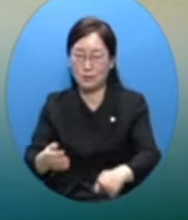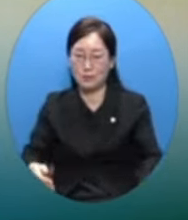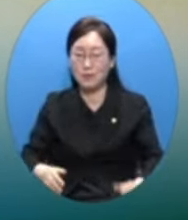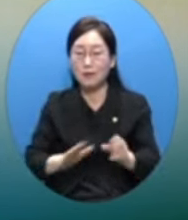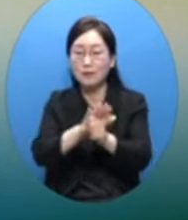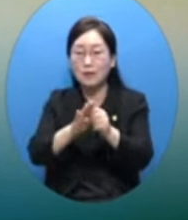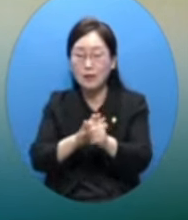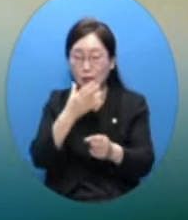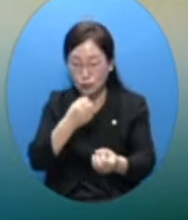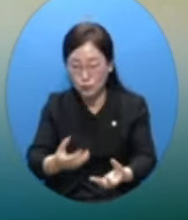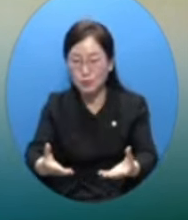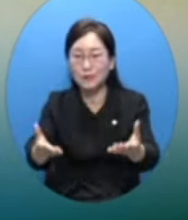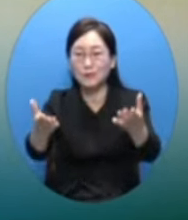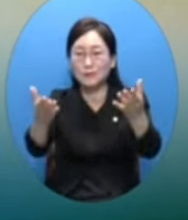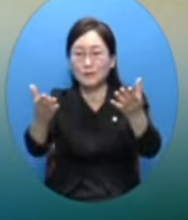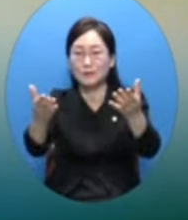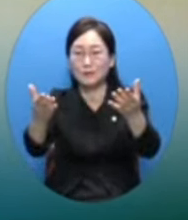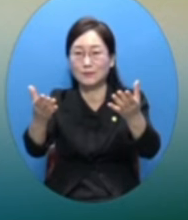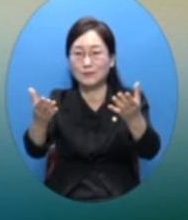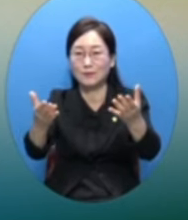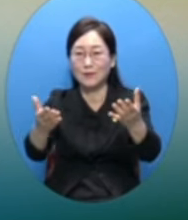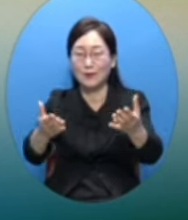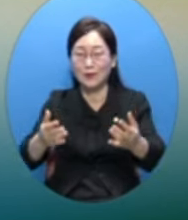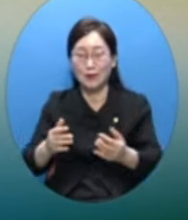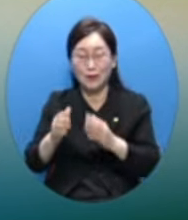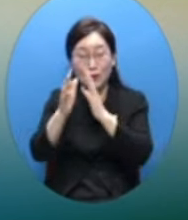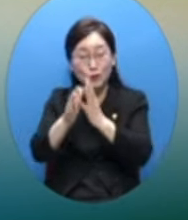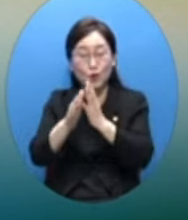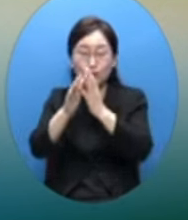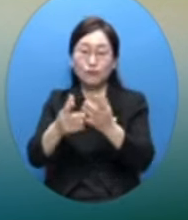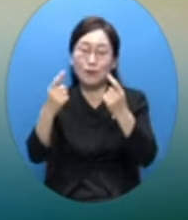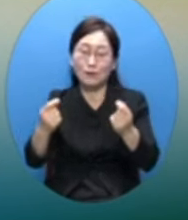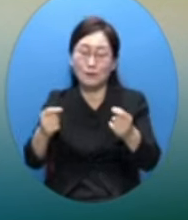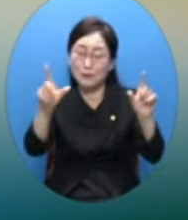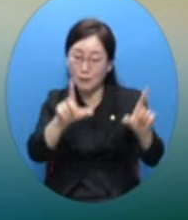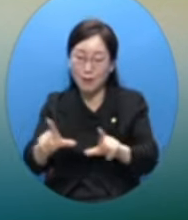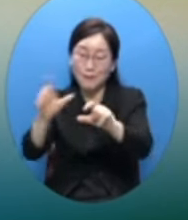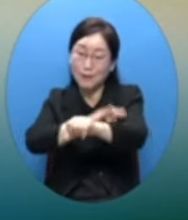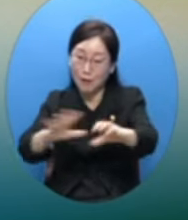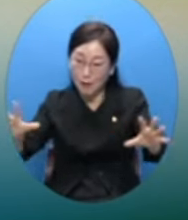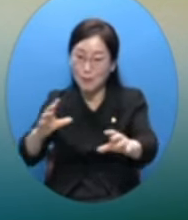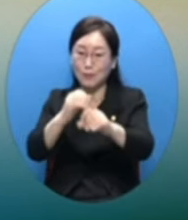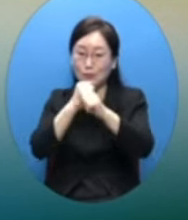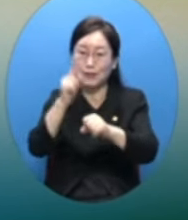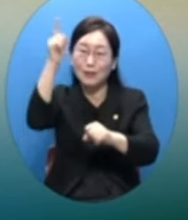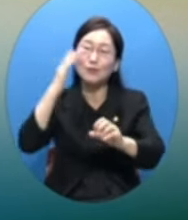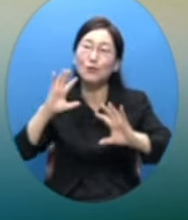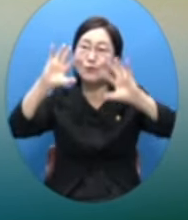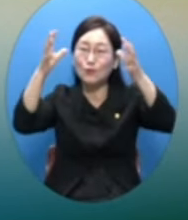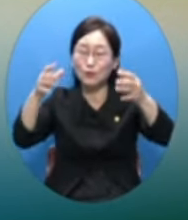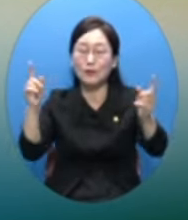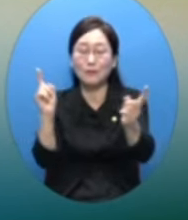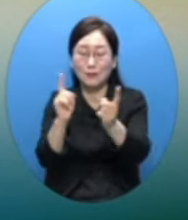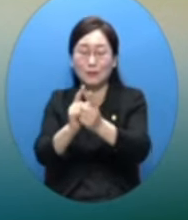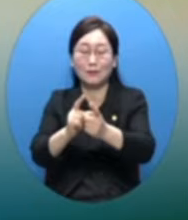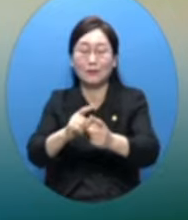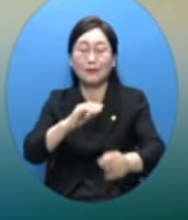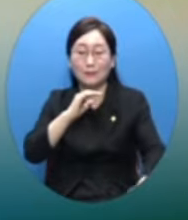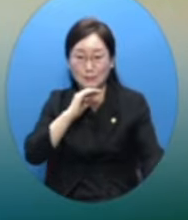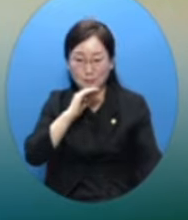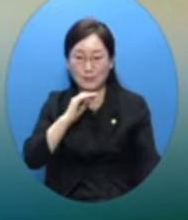사랑하고 축복하며 소풍과 같은 삶을 잘 마무리하여 천국에서 뵙기를 기대합니다.